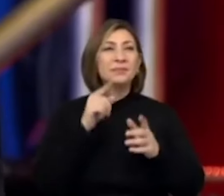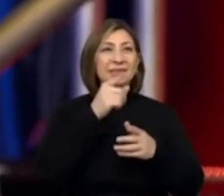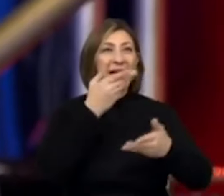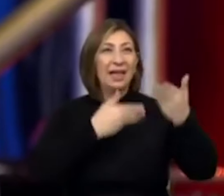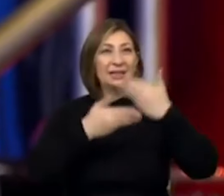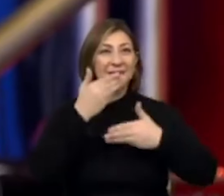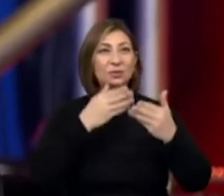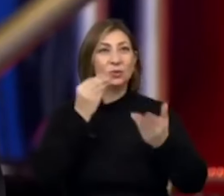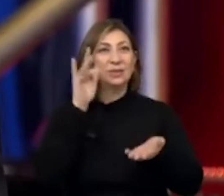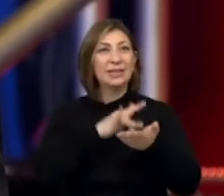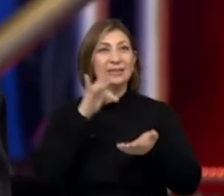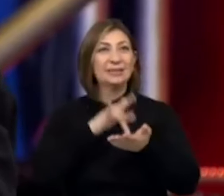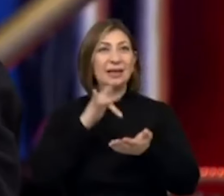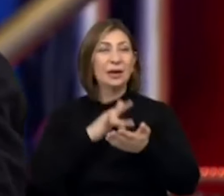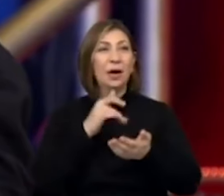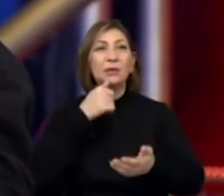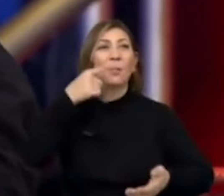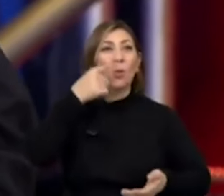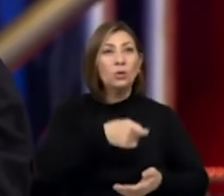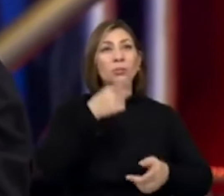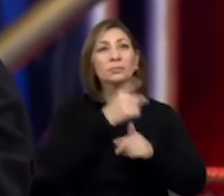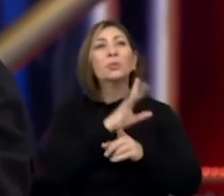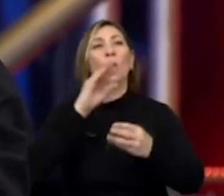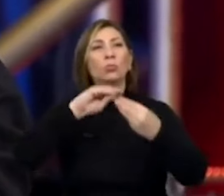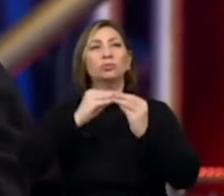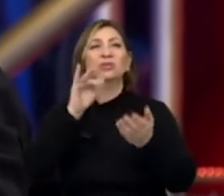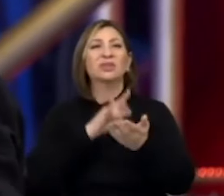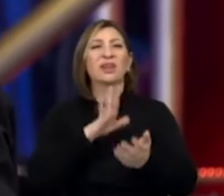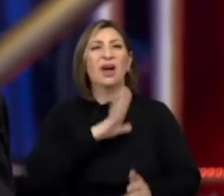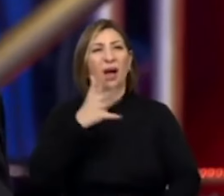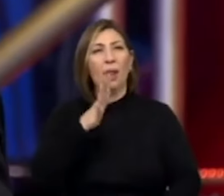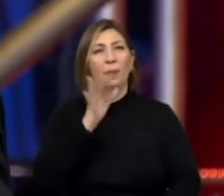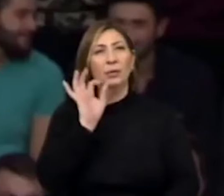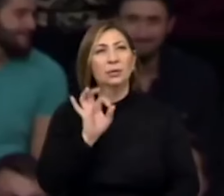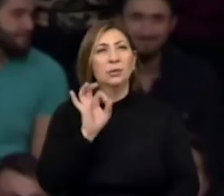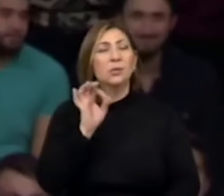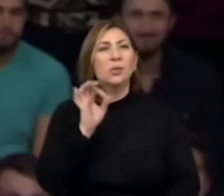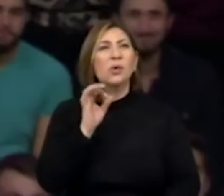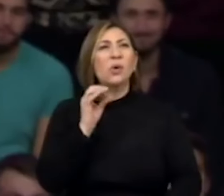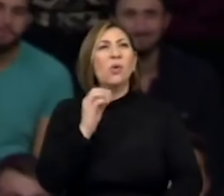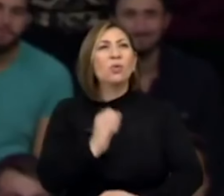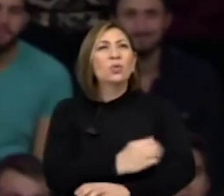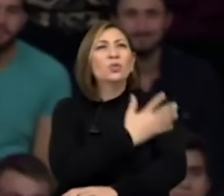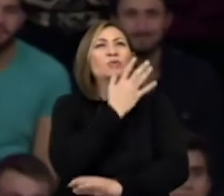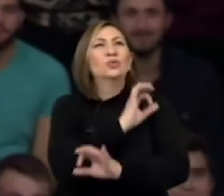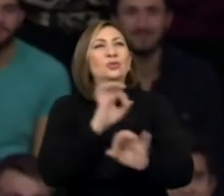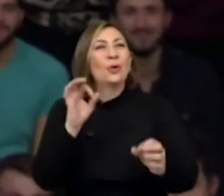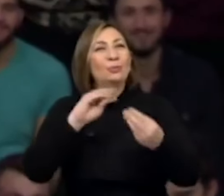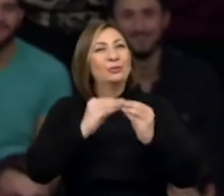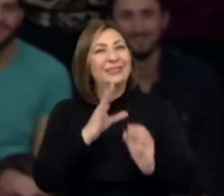sizin bahsettiğiniz şeylere çok ceza yok. İşte adam öldürme bir şey ama öpüşmeye evet, var galiba. Öpüşmeye çok ceza geldi. Ya duygusuz yani. Öpüşürseniz var